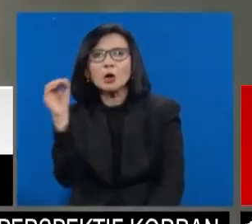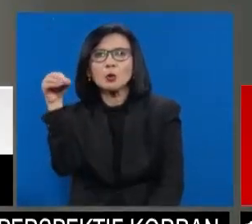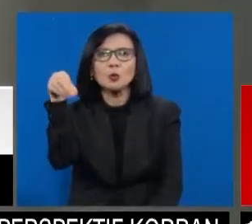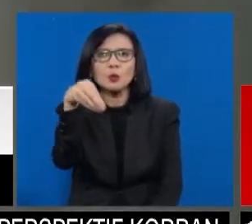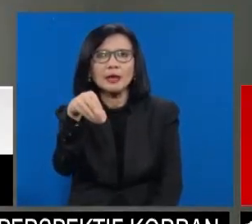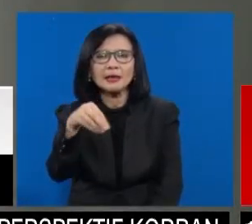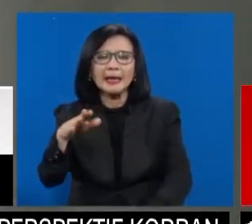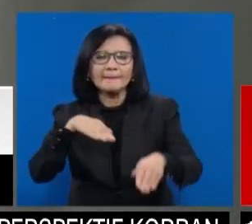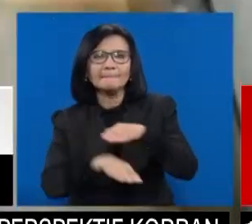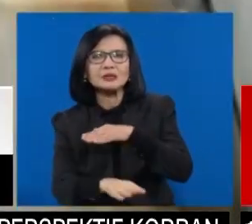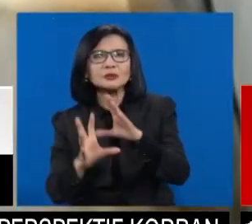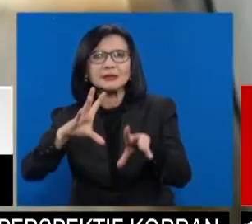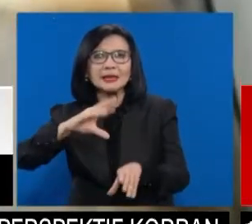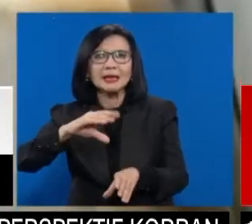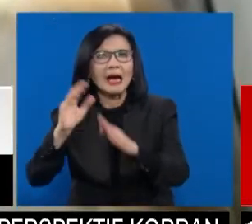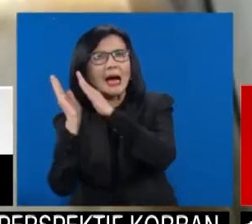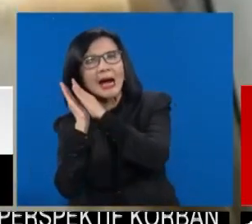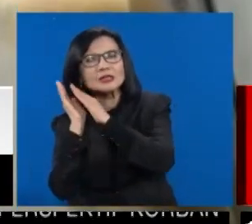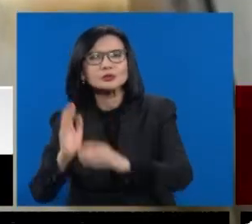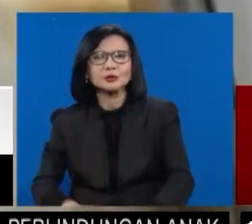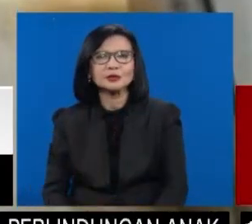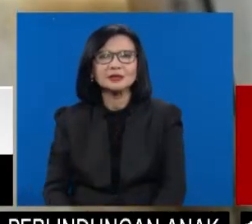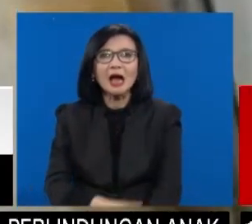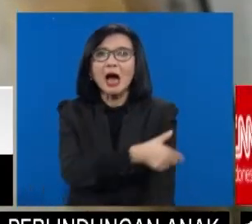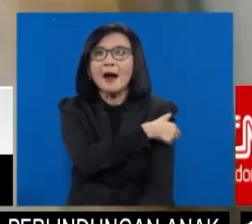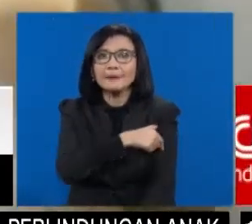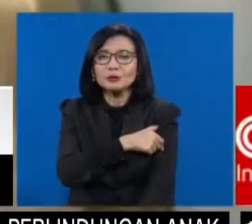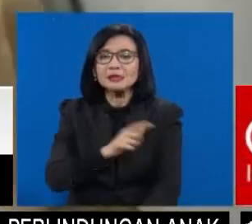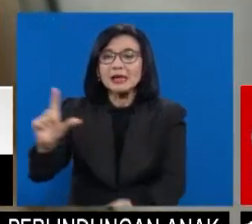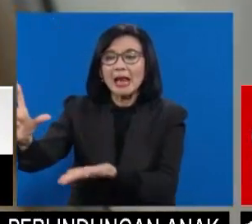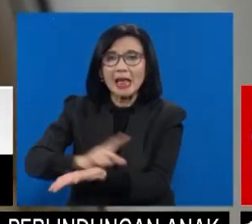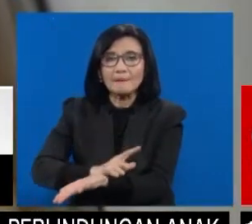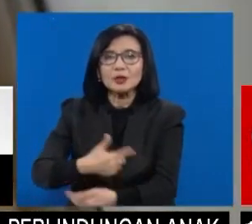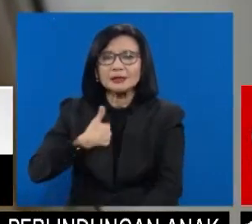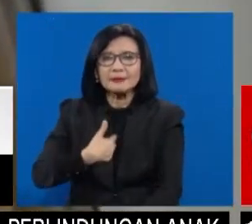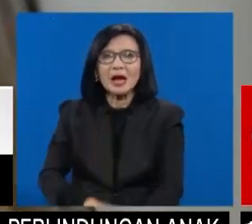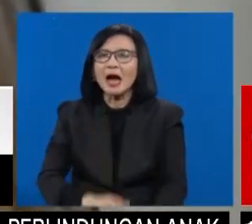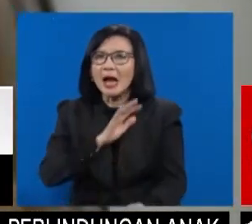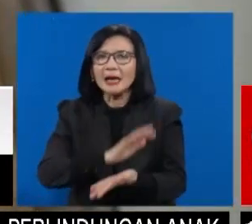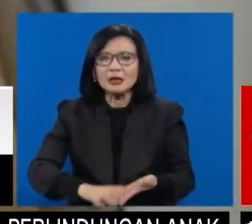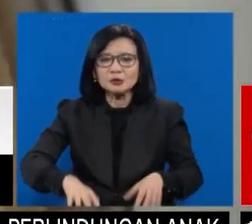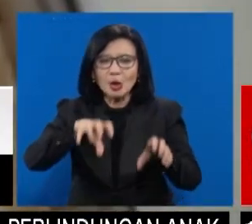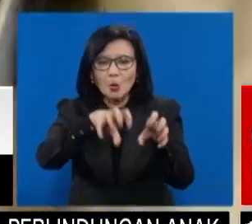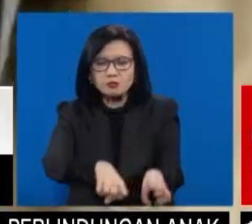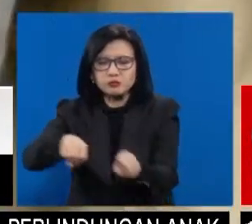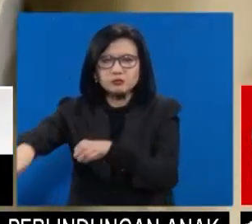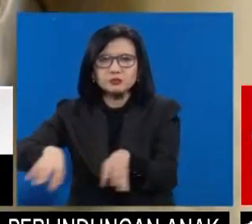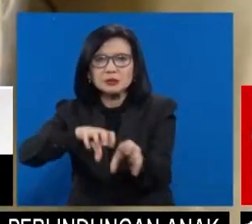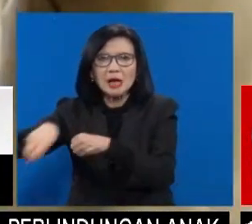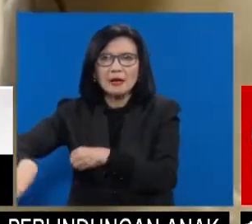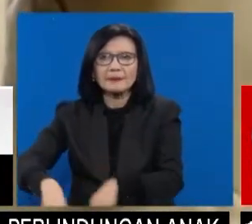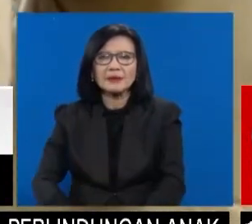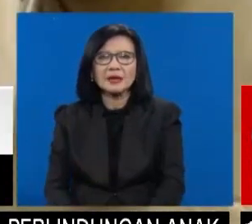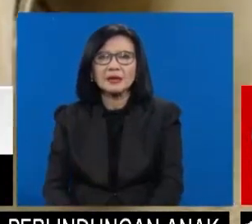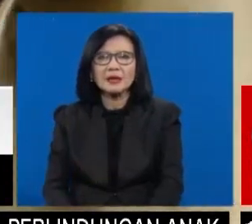menyelinap di bawah kasur. Petugas damkar yang mendapat laporan penghuni rumah langsung mengevakuasi anak ular kobra. Diduga